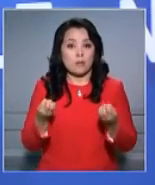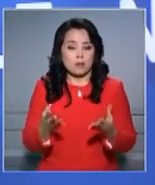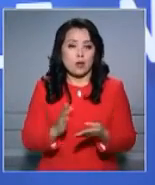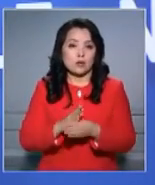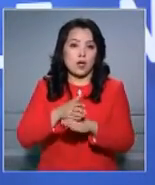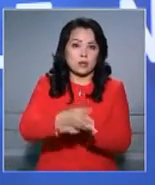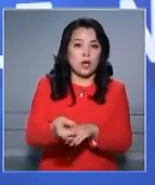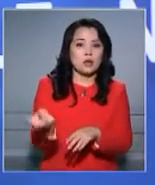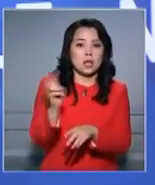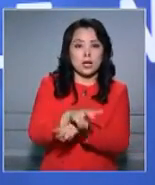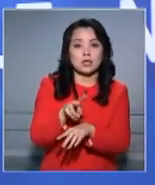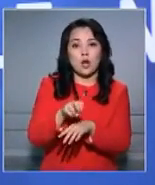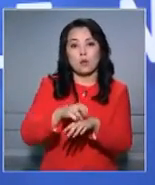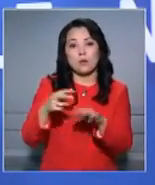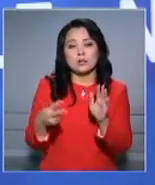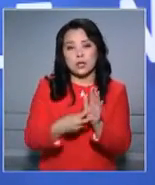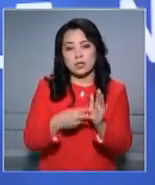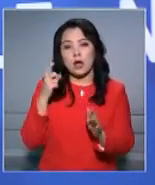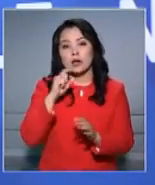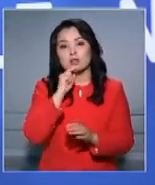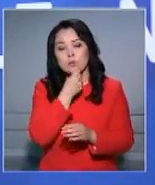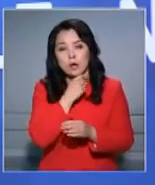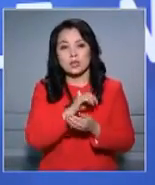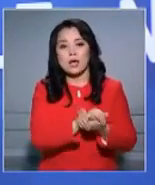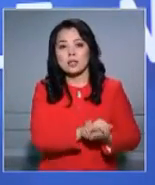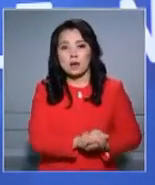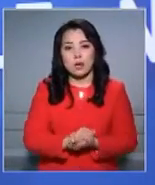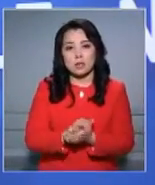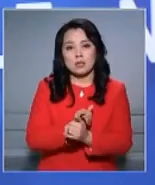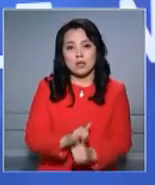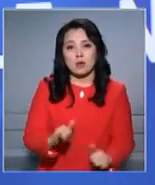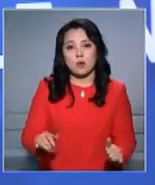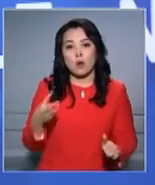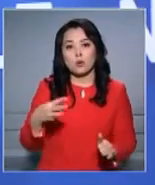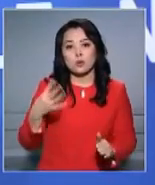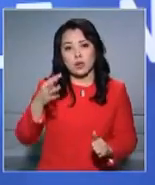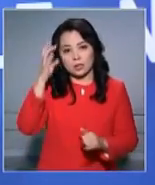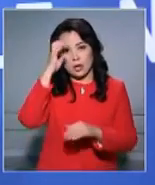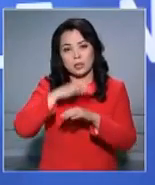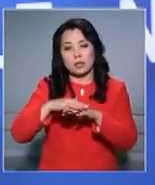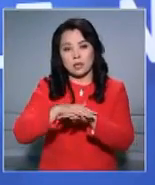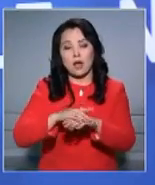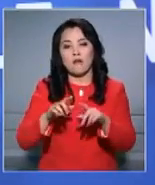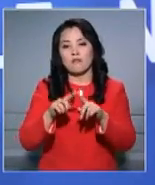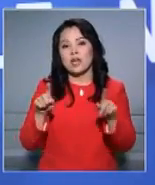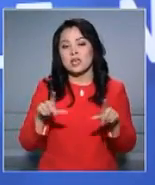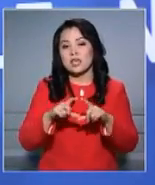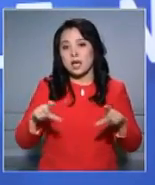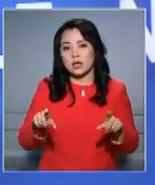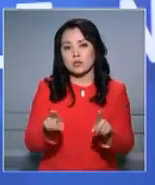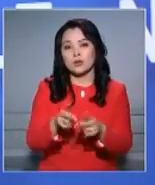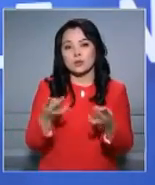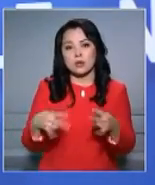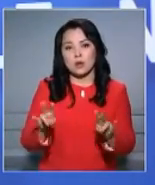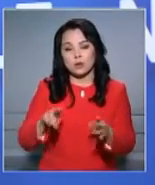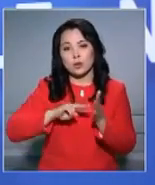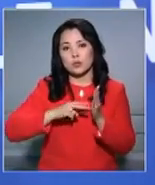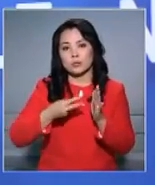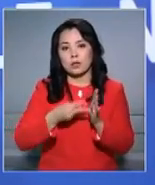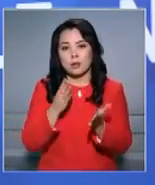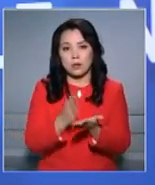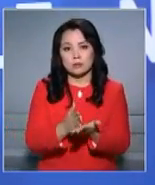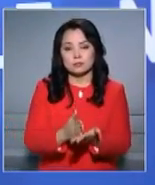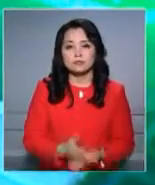жылы экономикалық ынтымақтастық және даму ұйымына кіретін 34 ел үшін де виза қажет болмайды деп жоспарлануда.